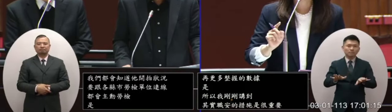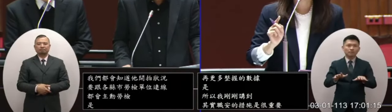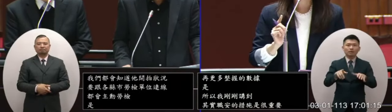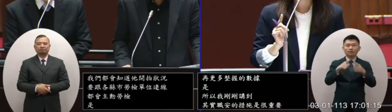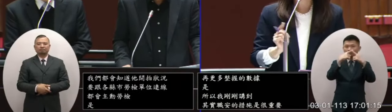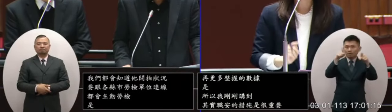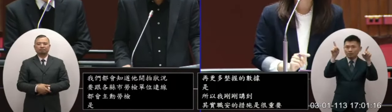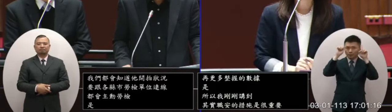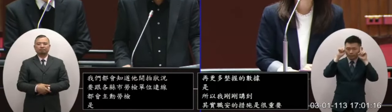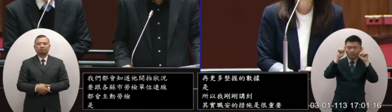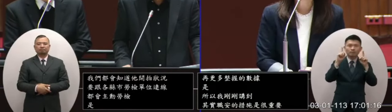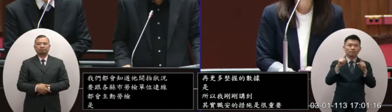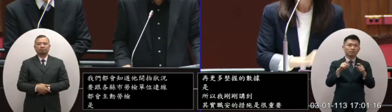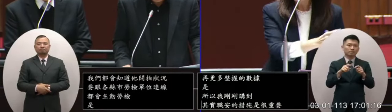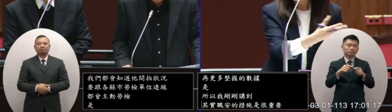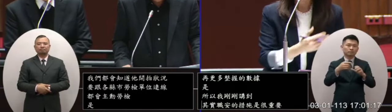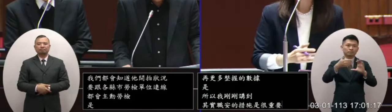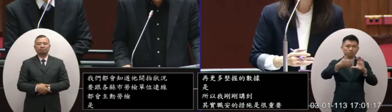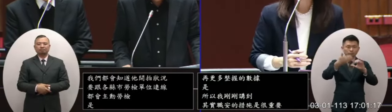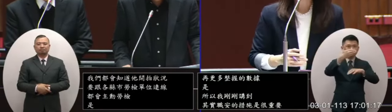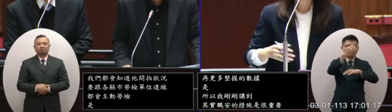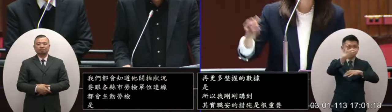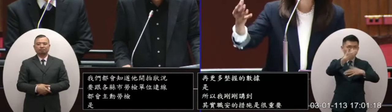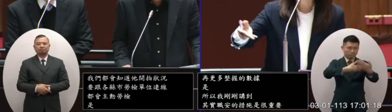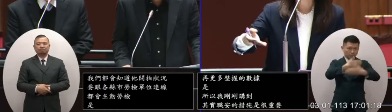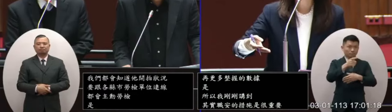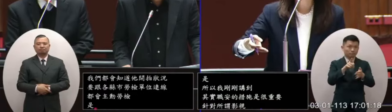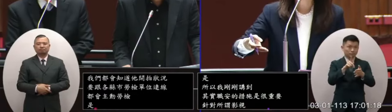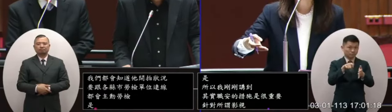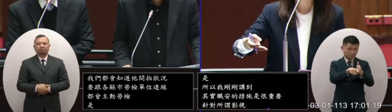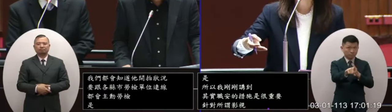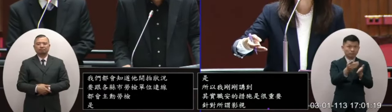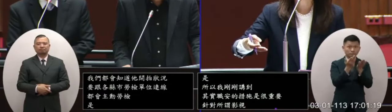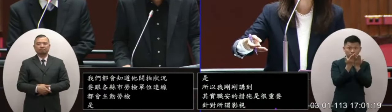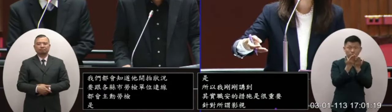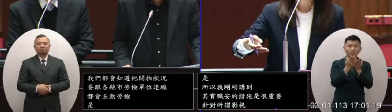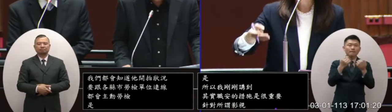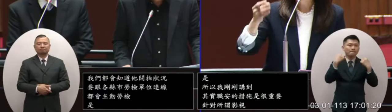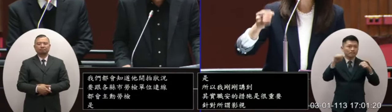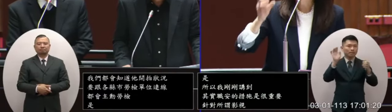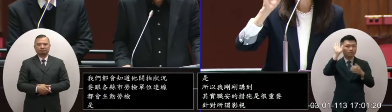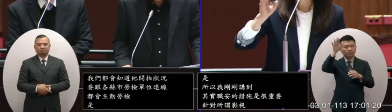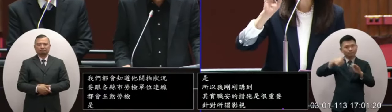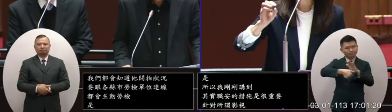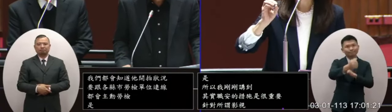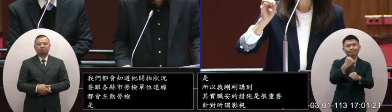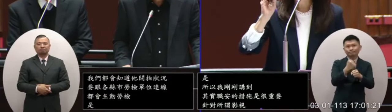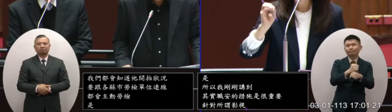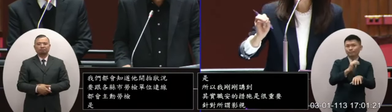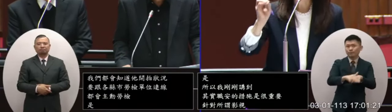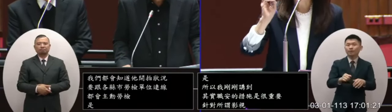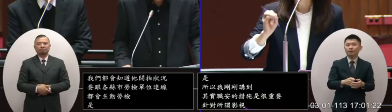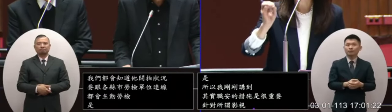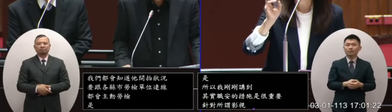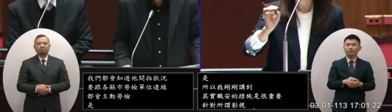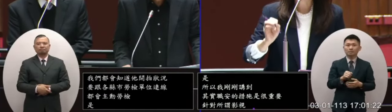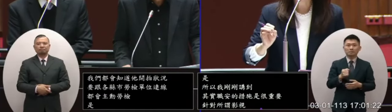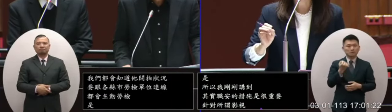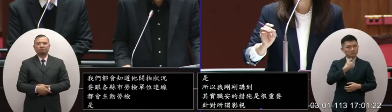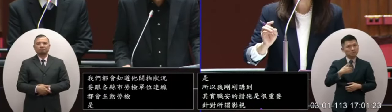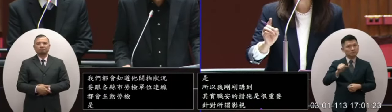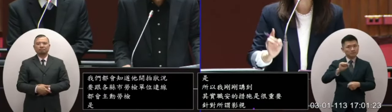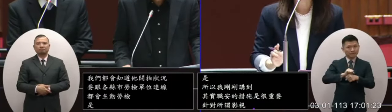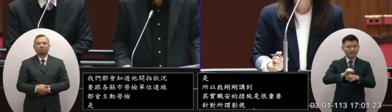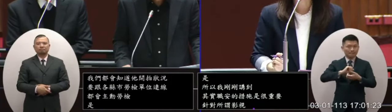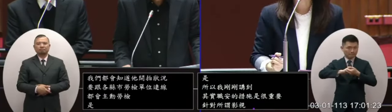大专院校是相关影视的，他们可能一毕业之后就会投入这样子的一个产业， 是不是也要加强，是不是有可能成为他们的必